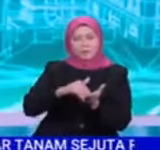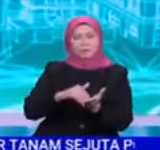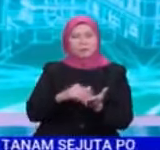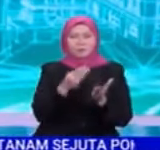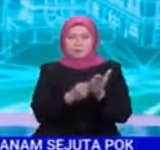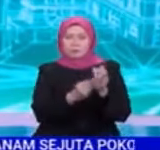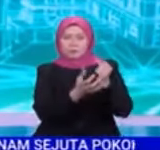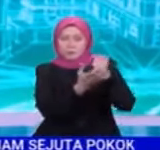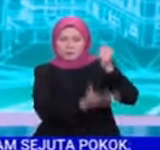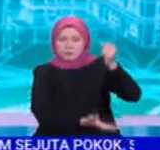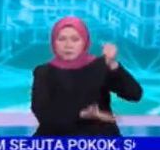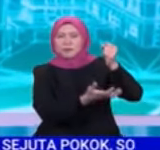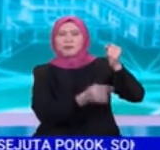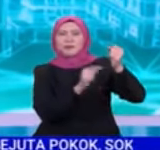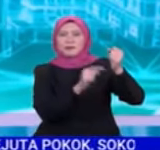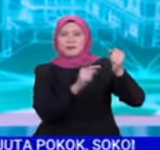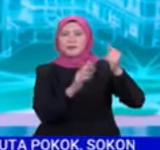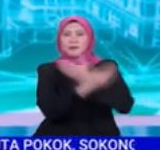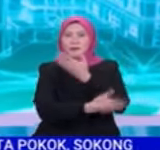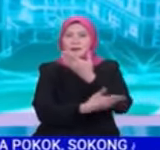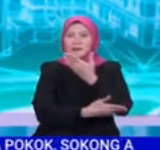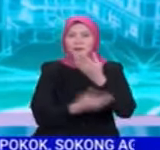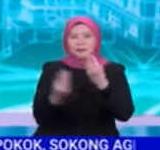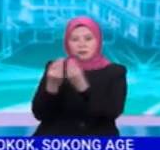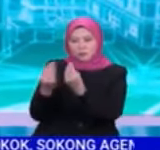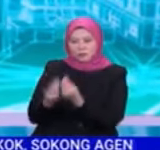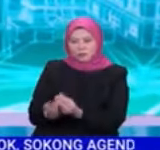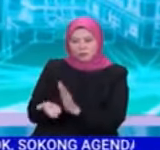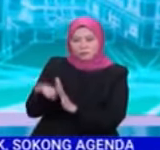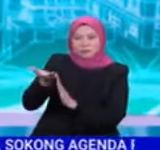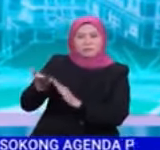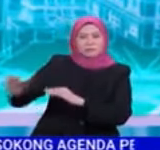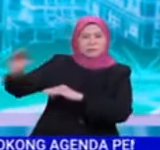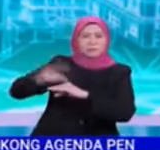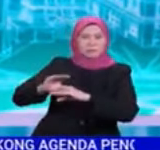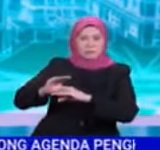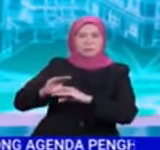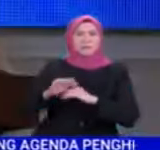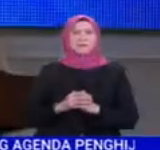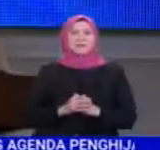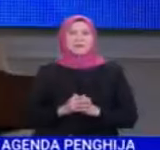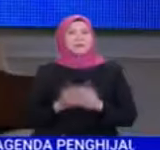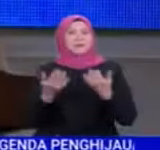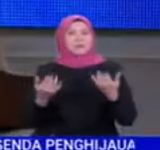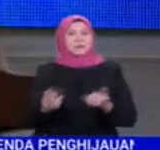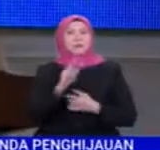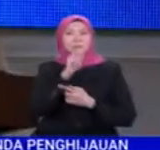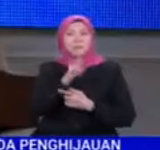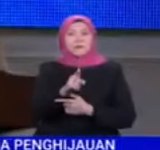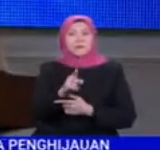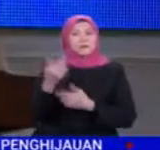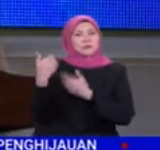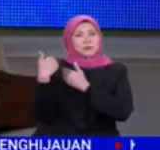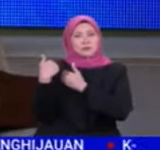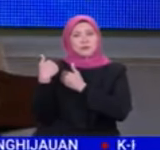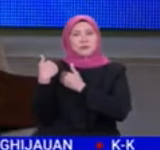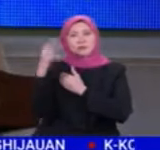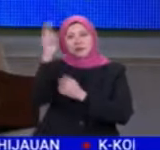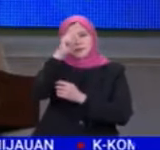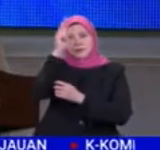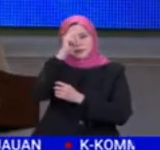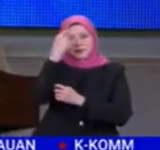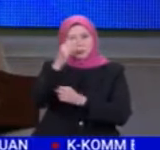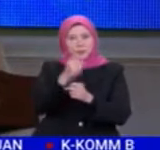keuangan negara adalah menampung jumlah kenaikan tersebut jelasnya pendekatan itu bagi memastikan tanggungan semasa kerajaan